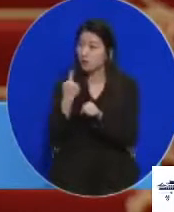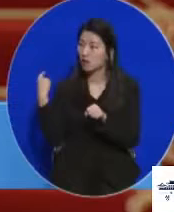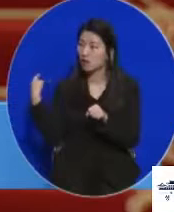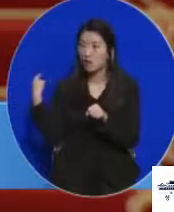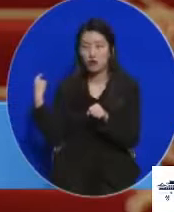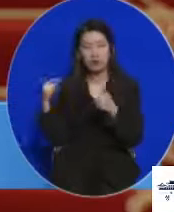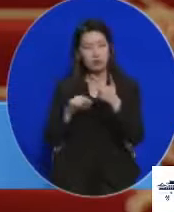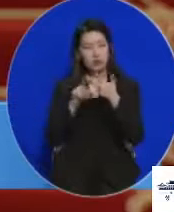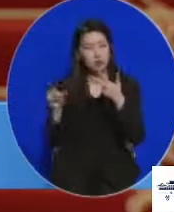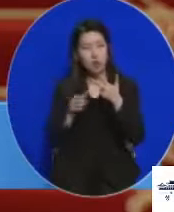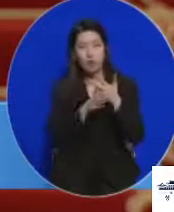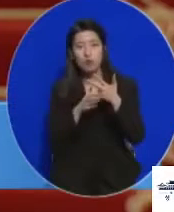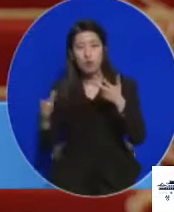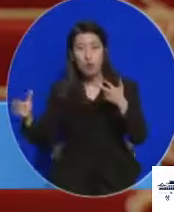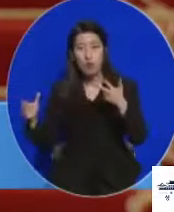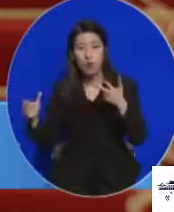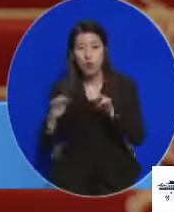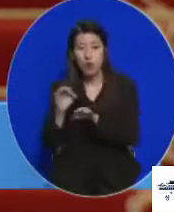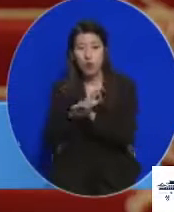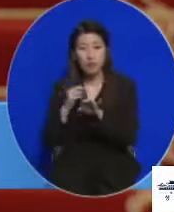성장으로 전환했습니다